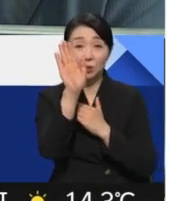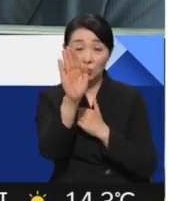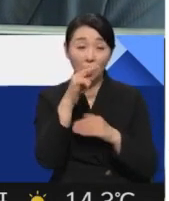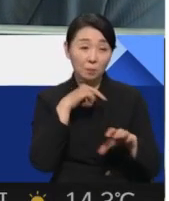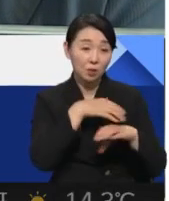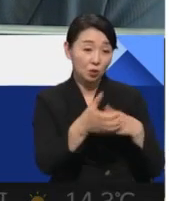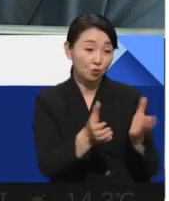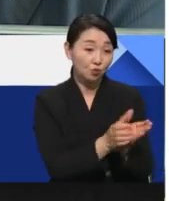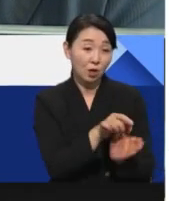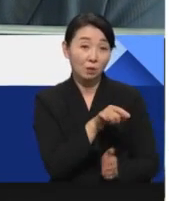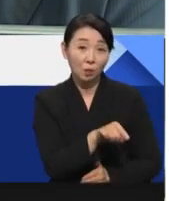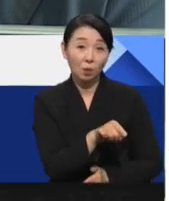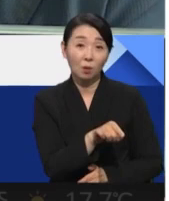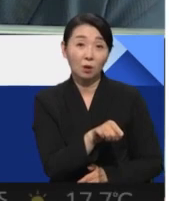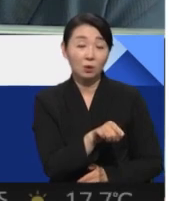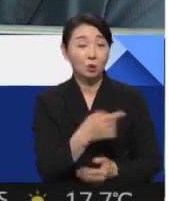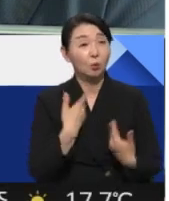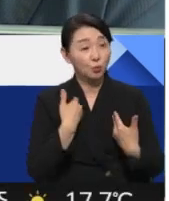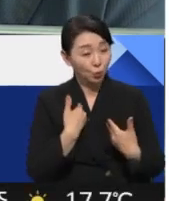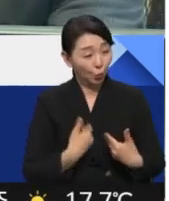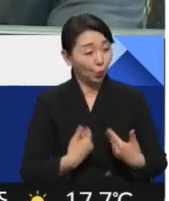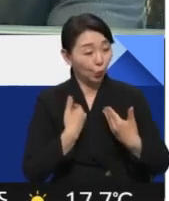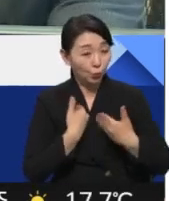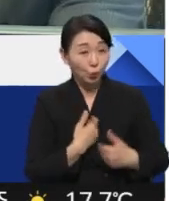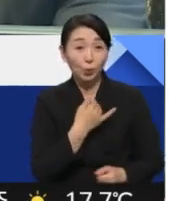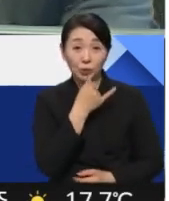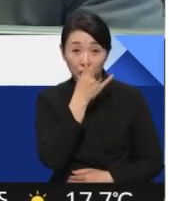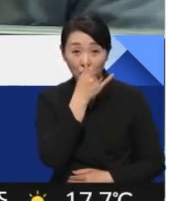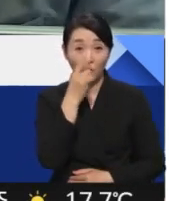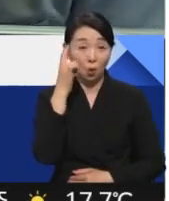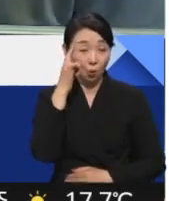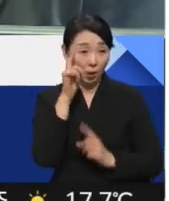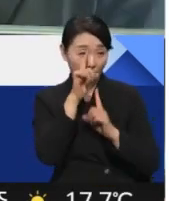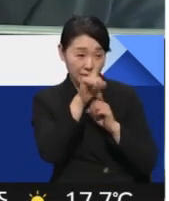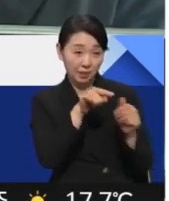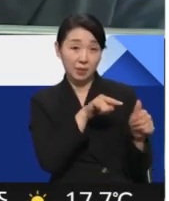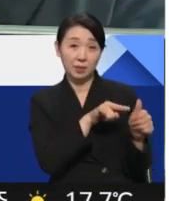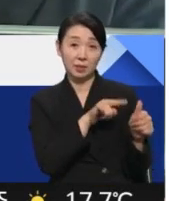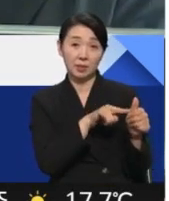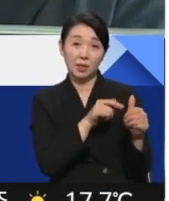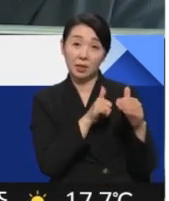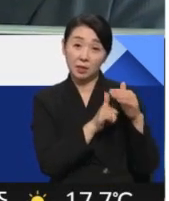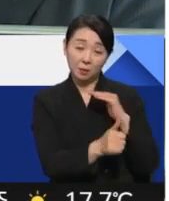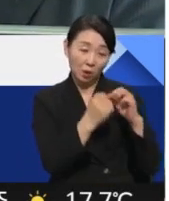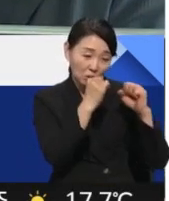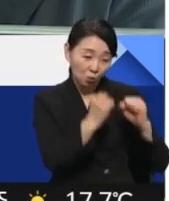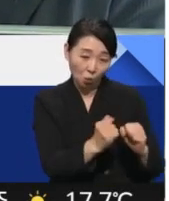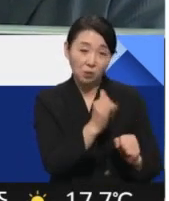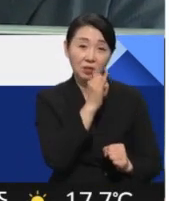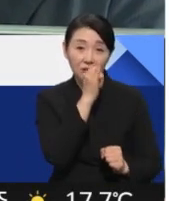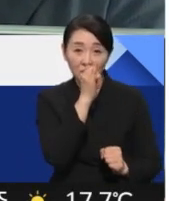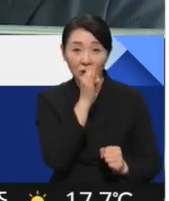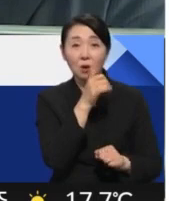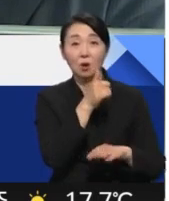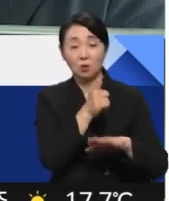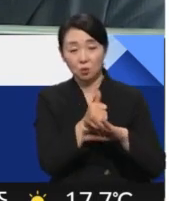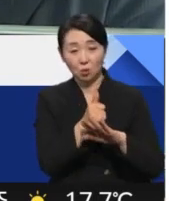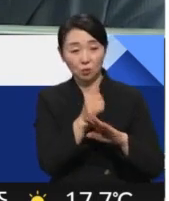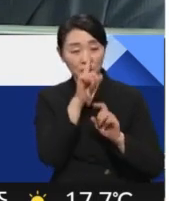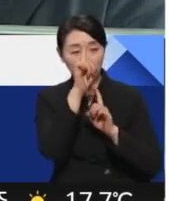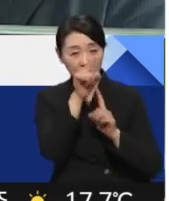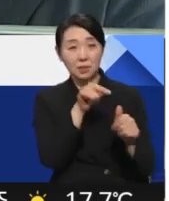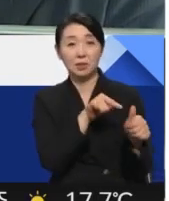민주당은 비교적 좀 조용해졌지 않았나. 일단 이재명 대표가 존재하는 한은 일단은 이재명